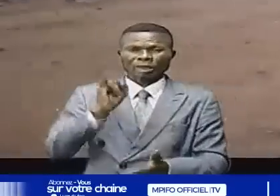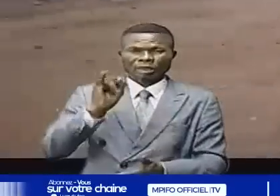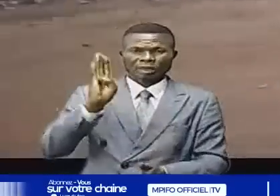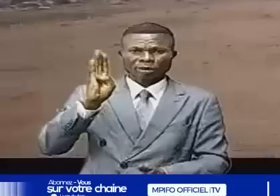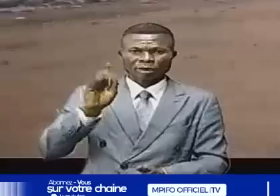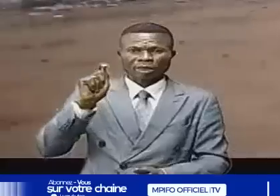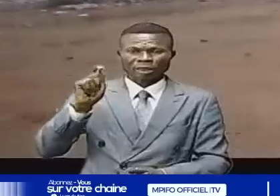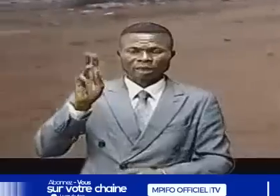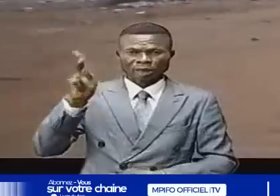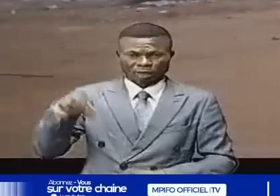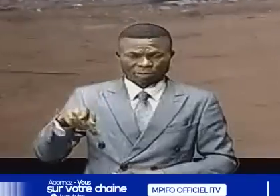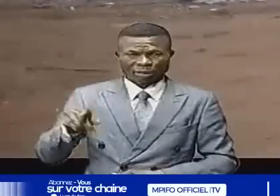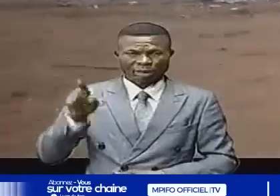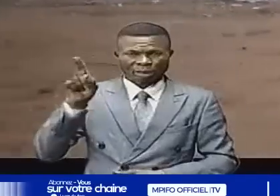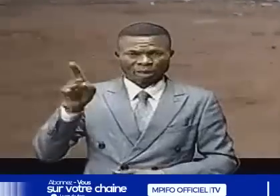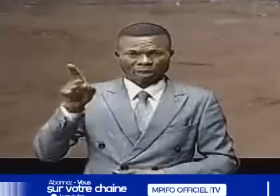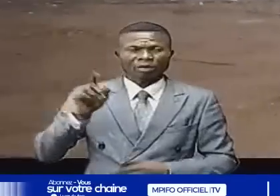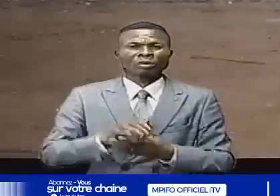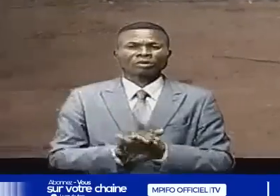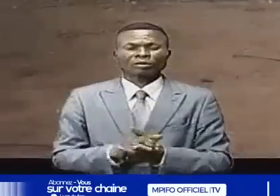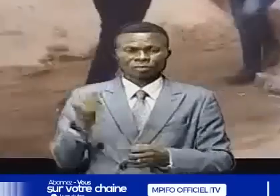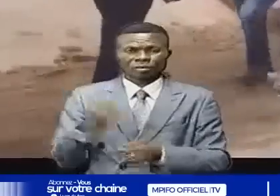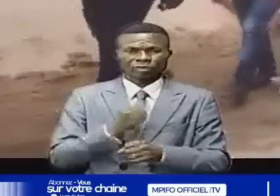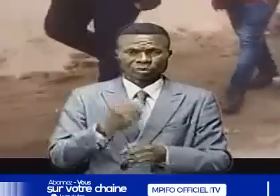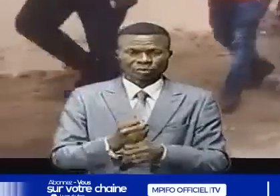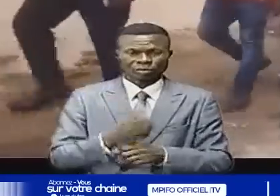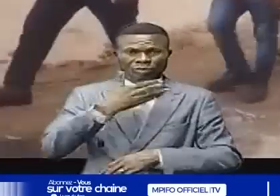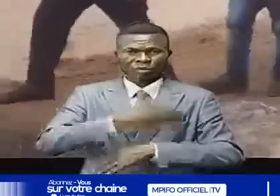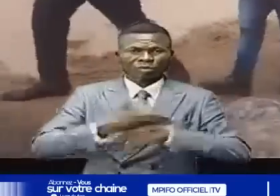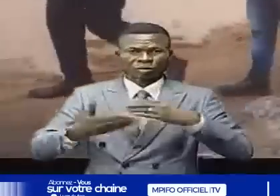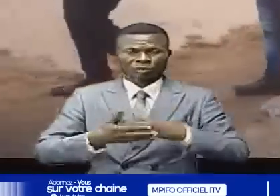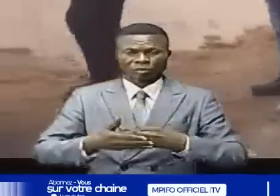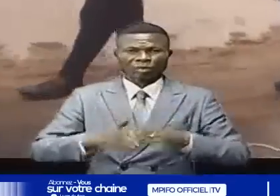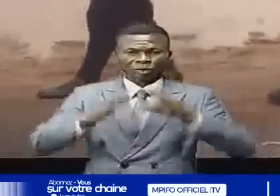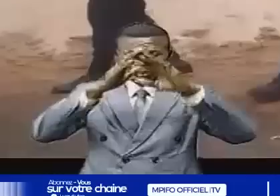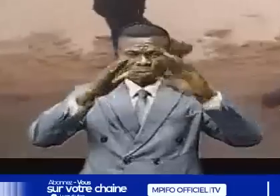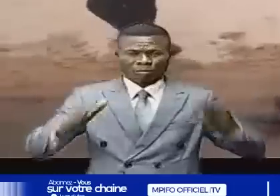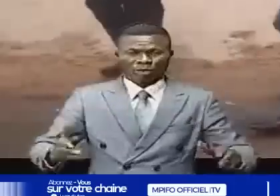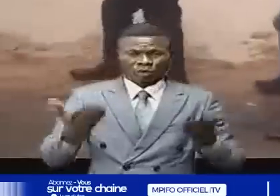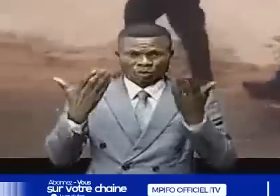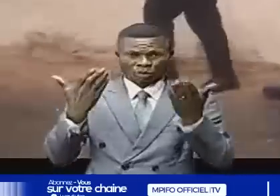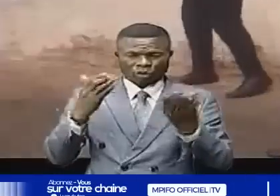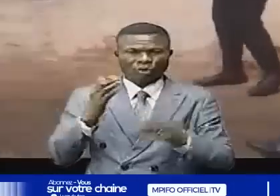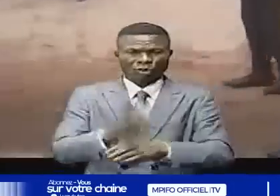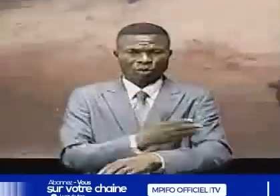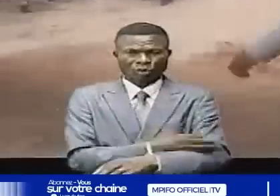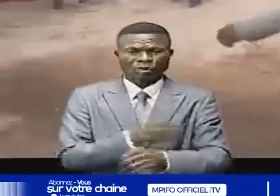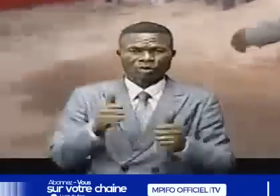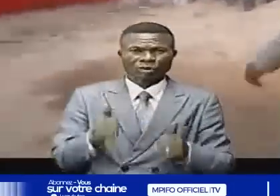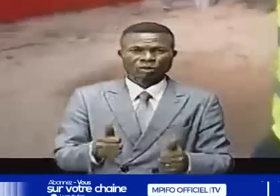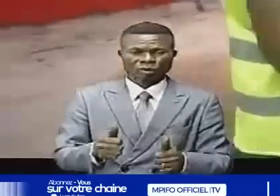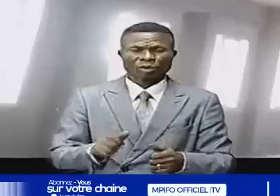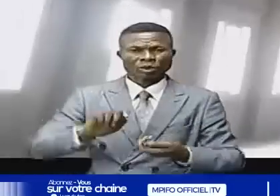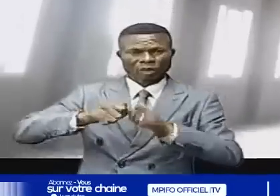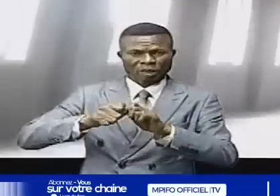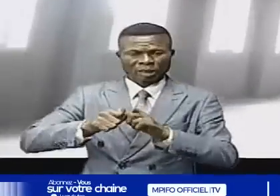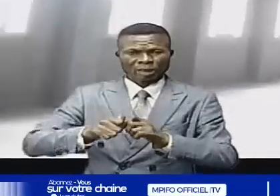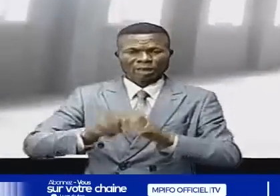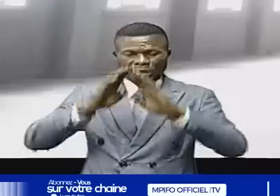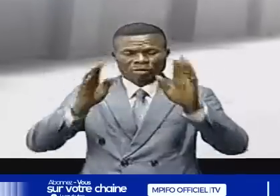travaux publics INBTP. Les travaux de construction des auditoires évoluent normalement. La réfection des